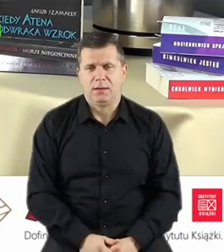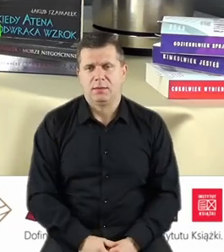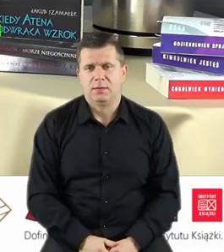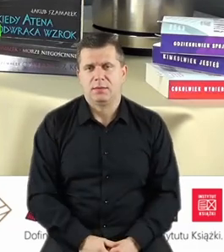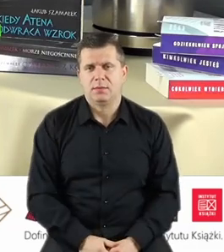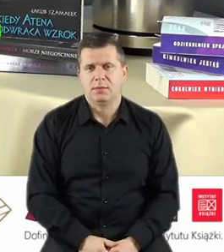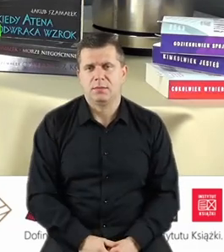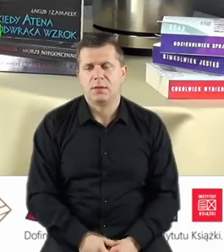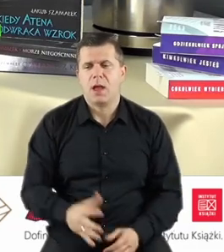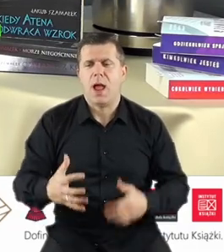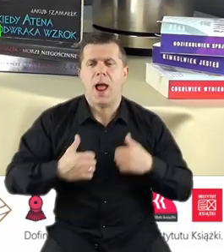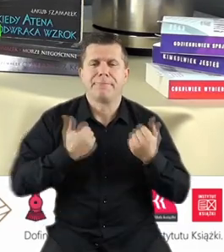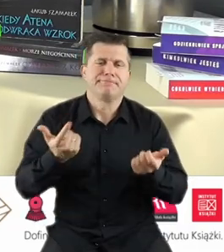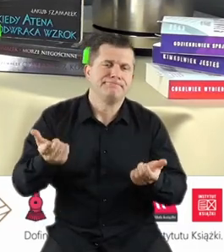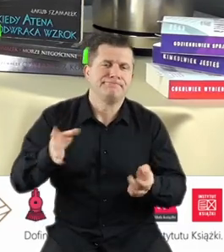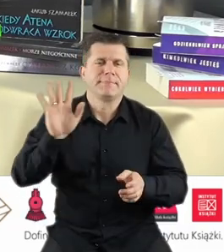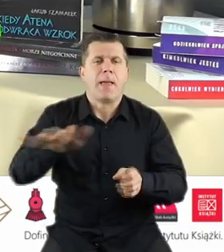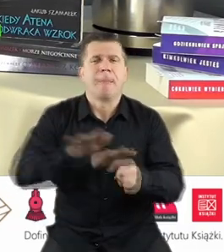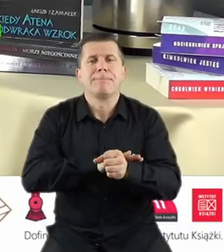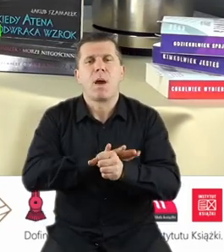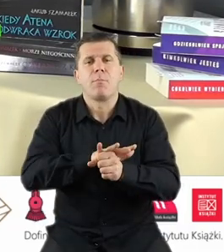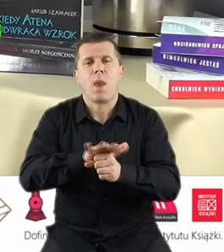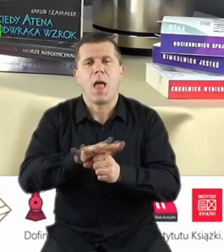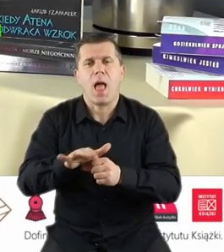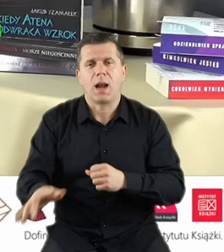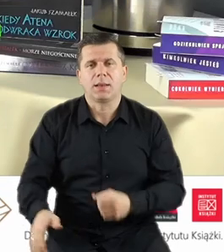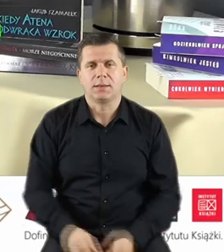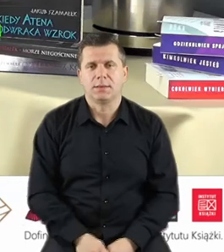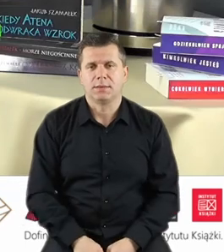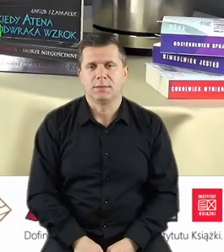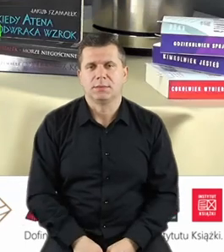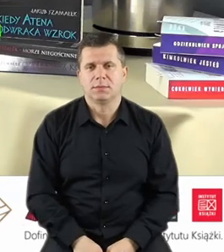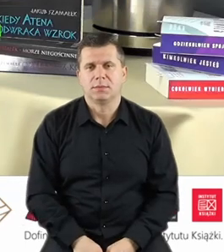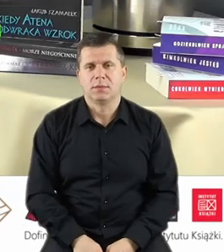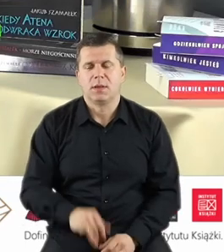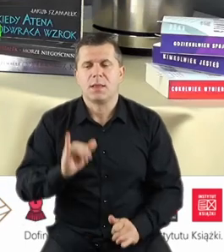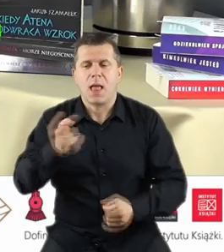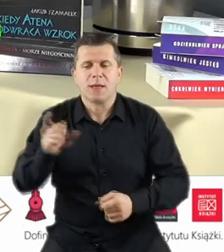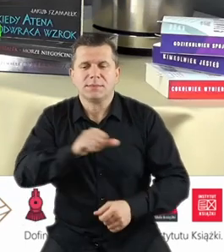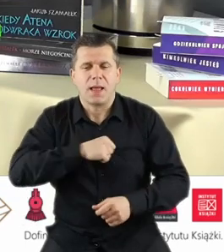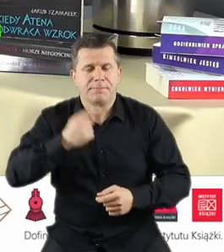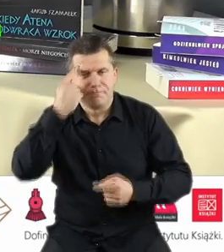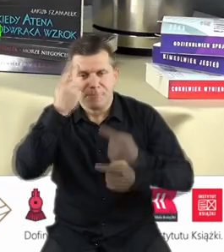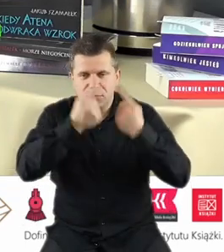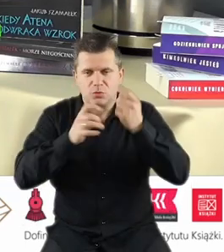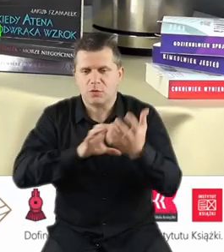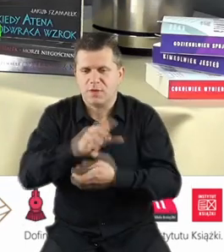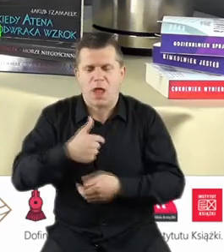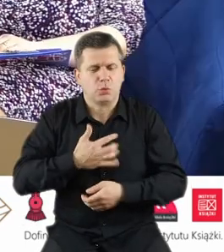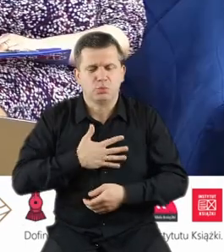były popularne. Po prostu wpływa na to, jak się sam myśli o świecie i to nie jest mi potrzebne.